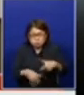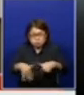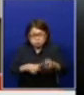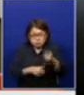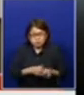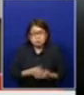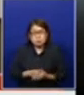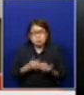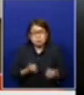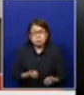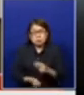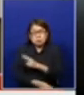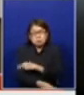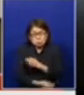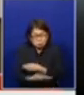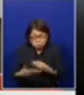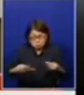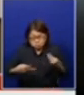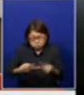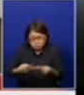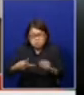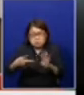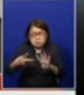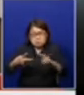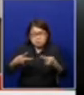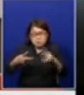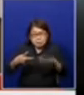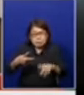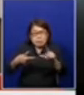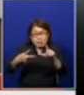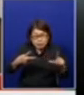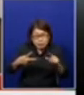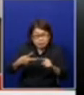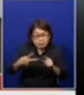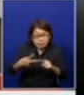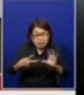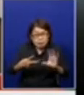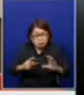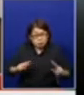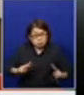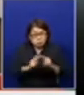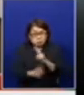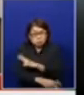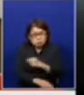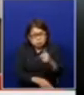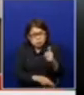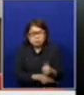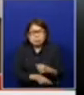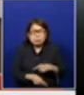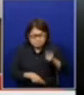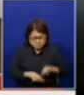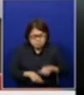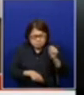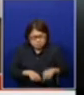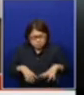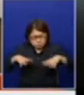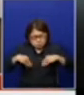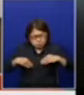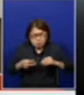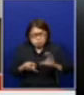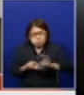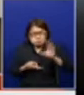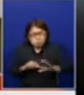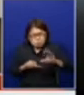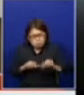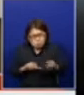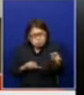ธารณสุข 45,000 บาท 45,000 ล้านไอ้นี่ผมยอมรับว่าน้อยครับวันนี้ท